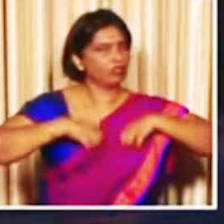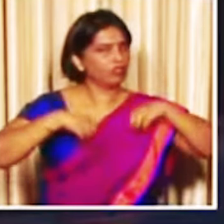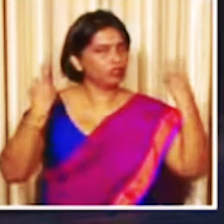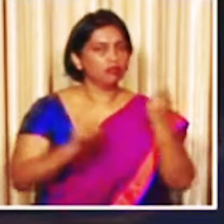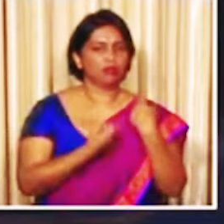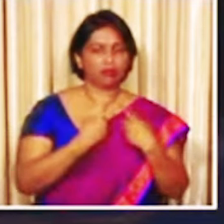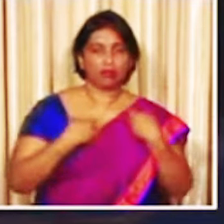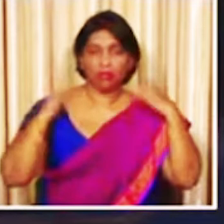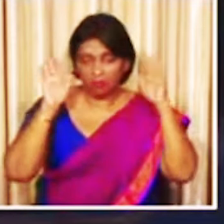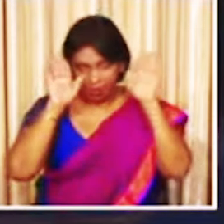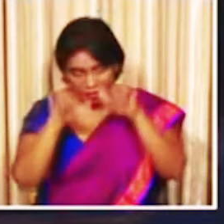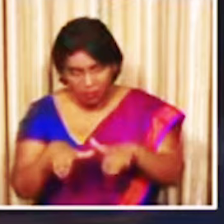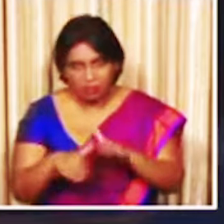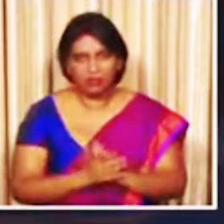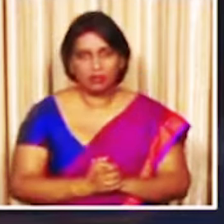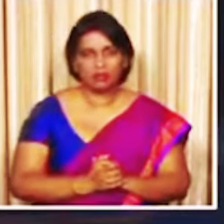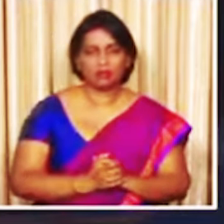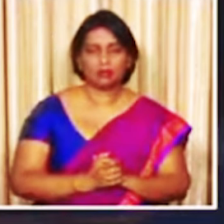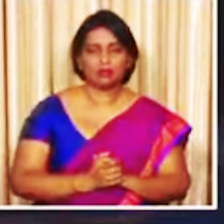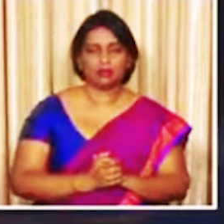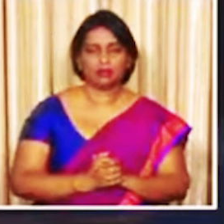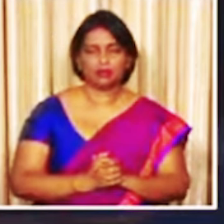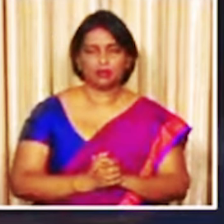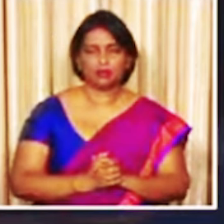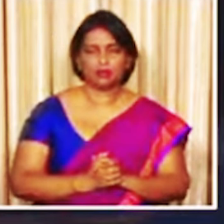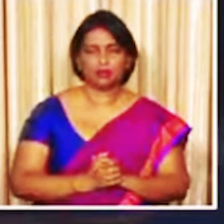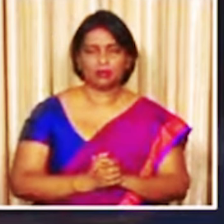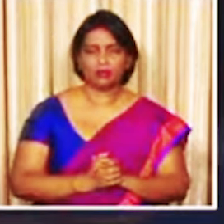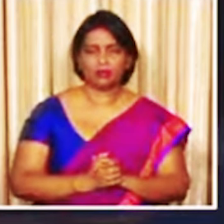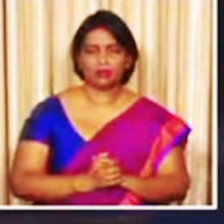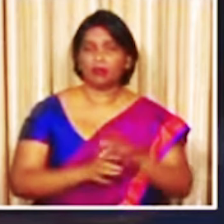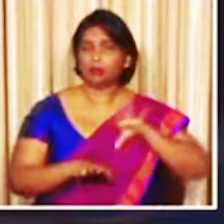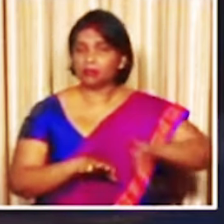கைதிகளுடைய கைகளால் அவர்களுடைய மெலவாசலை நன்றாக திறக்குமாறு கேட்டு